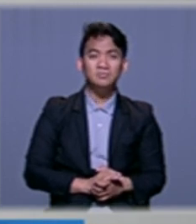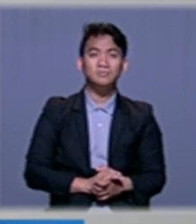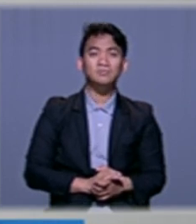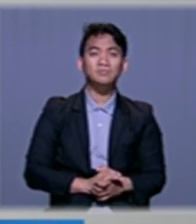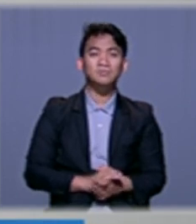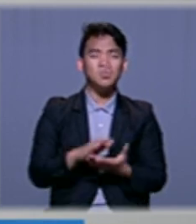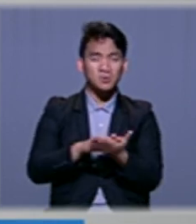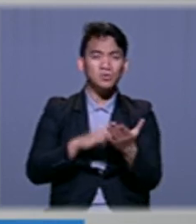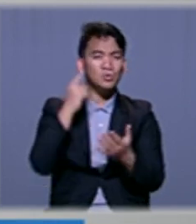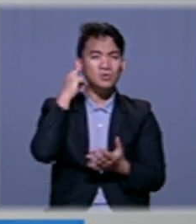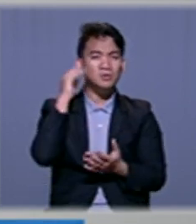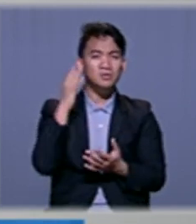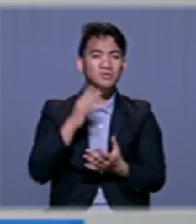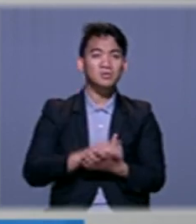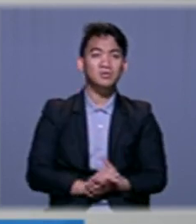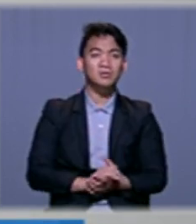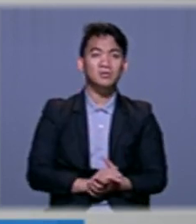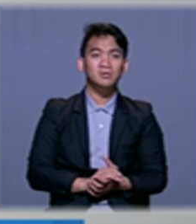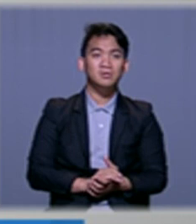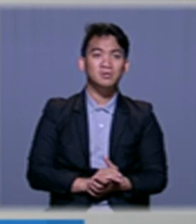ทธิ์ทาง